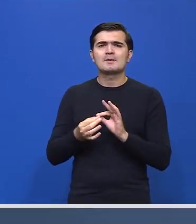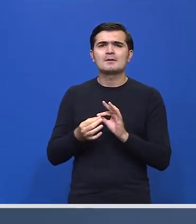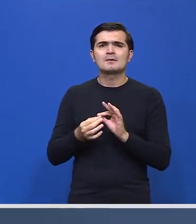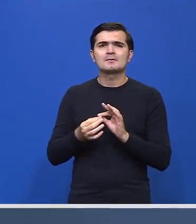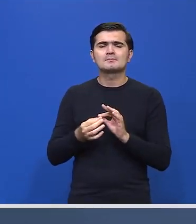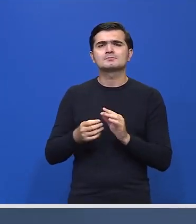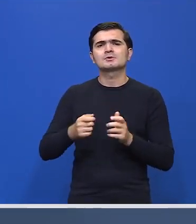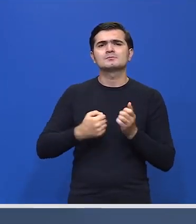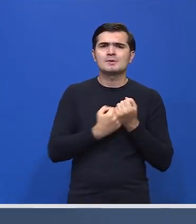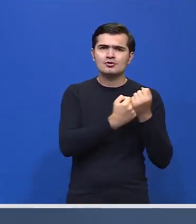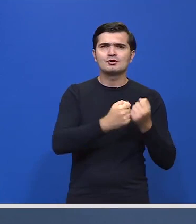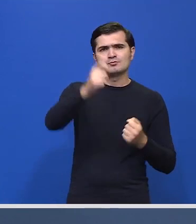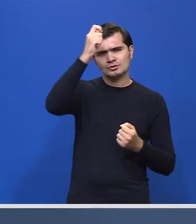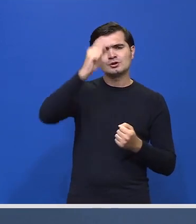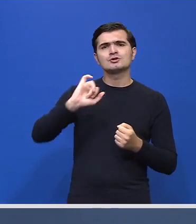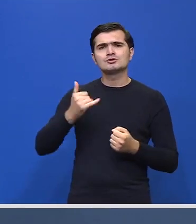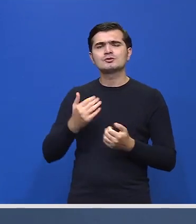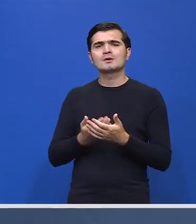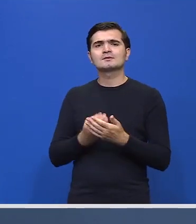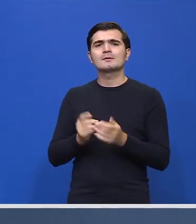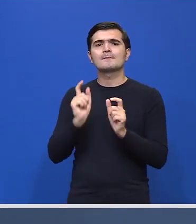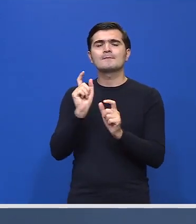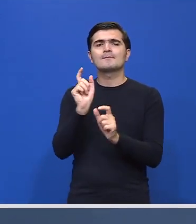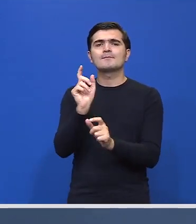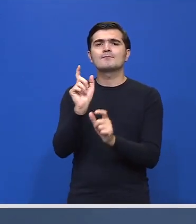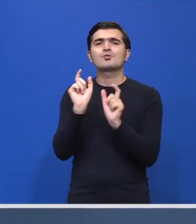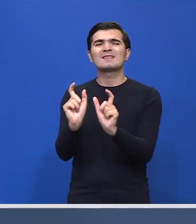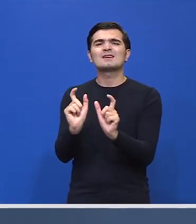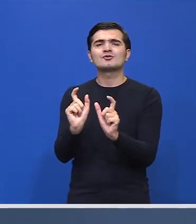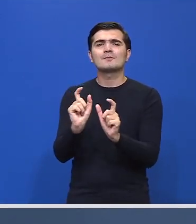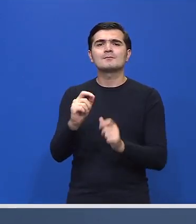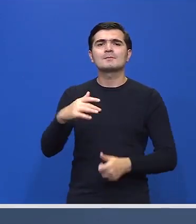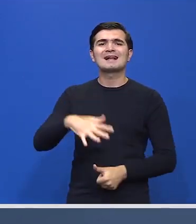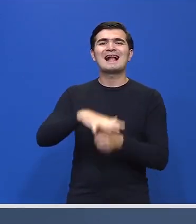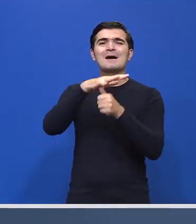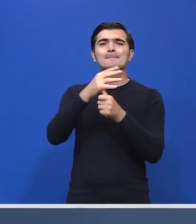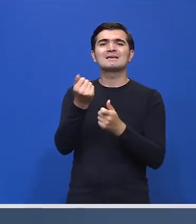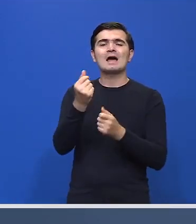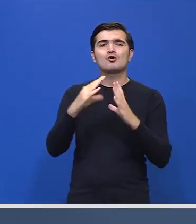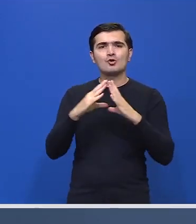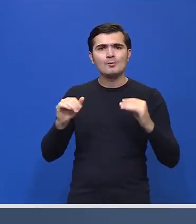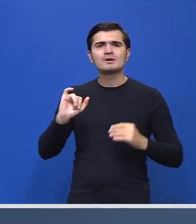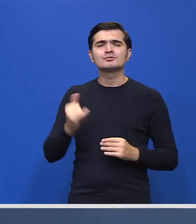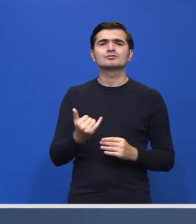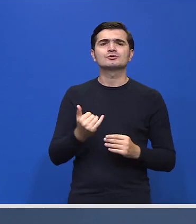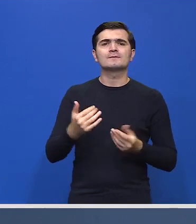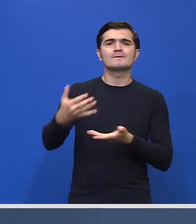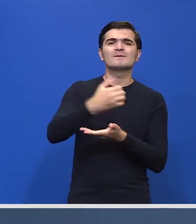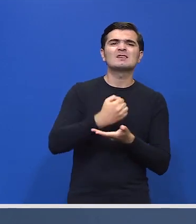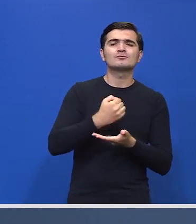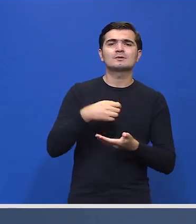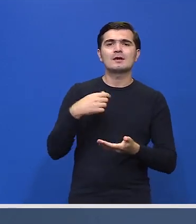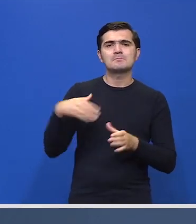și cetățenii și a proteja, dacă vreți, capitalul românesc, dar și veniturile